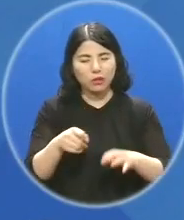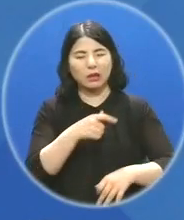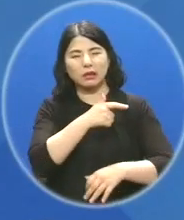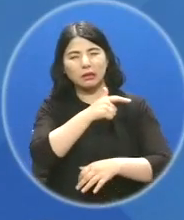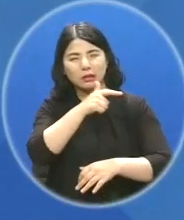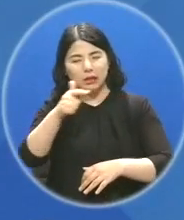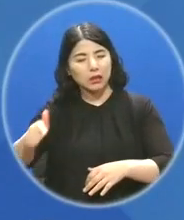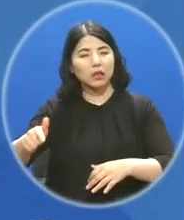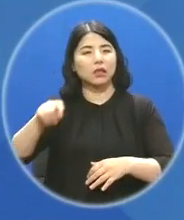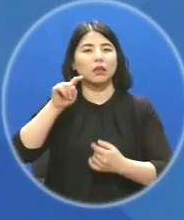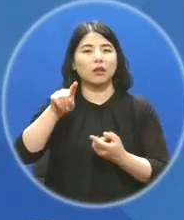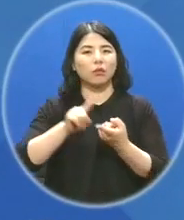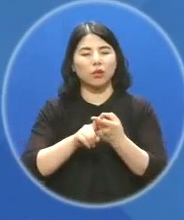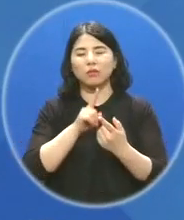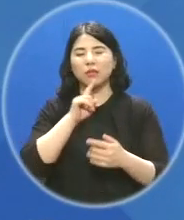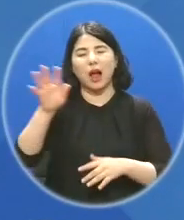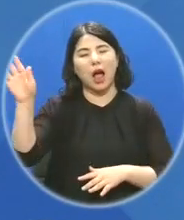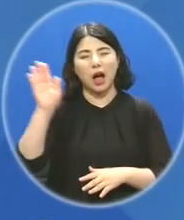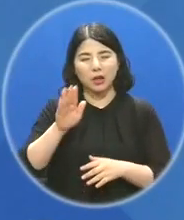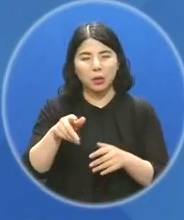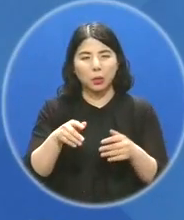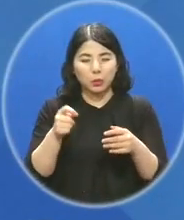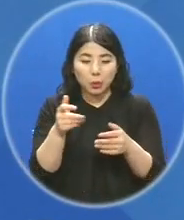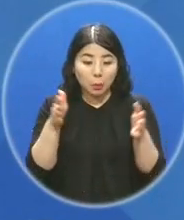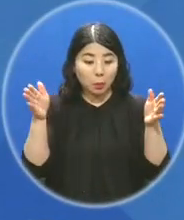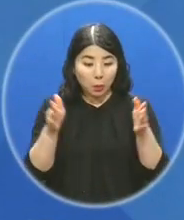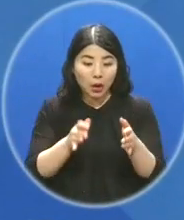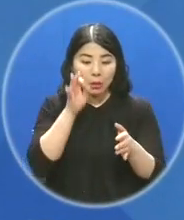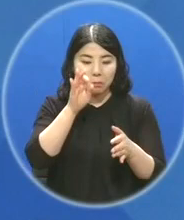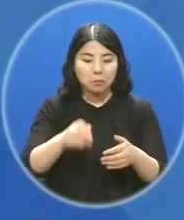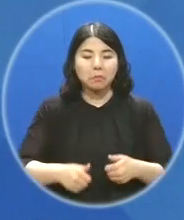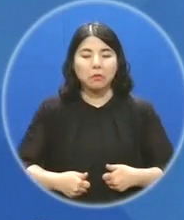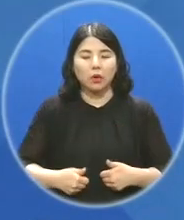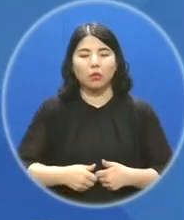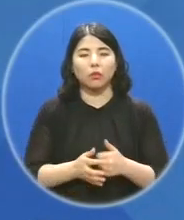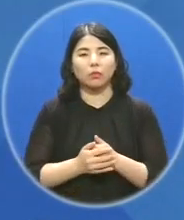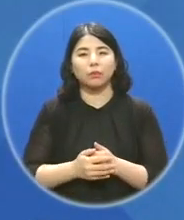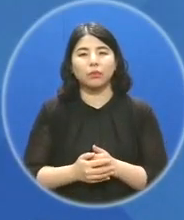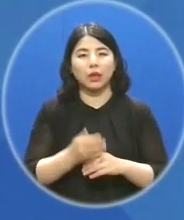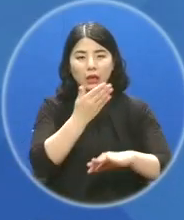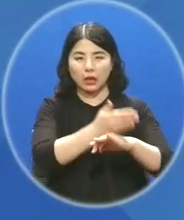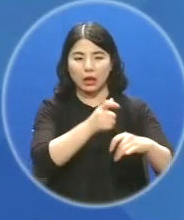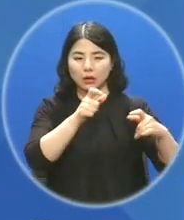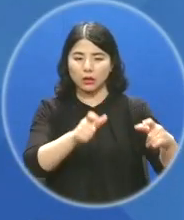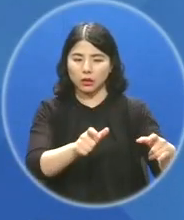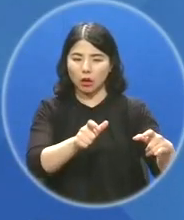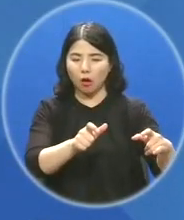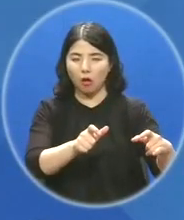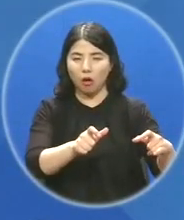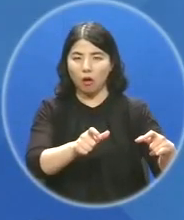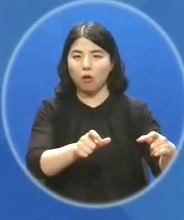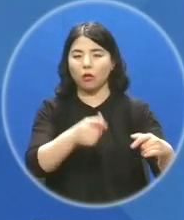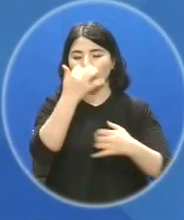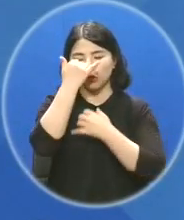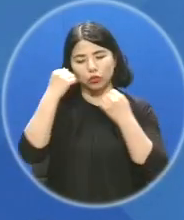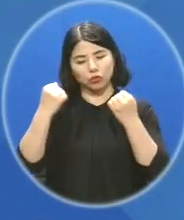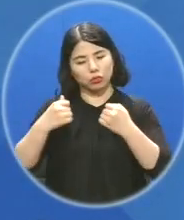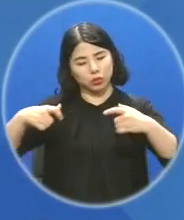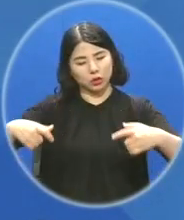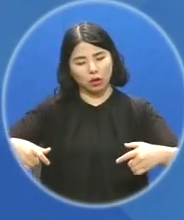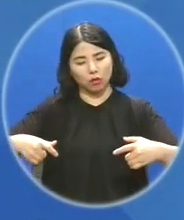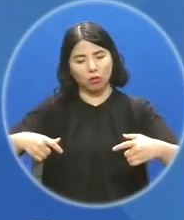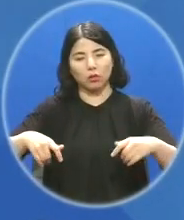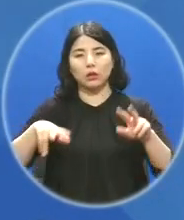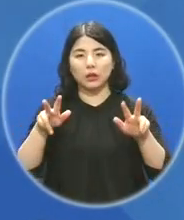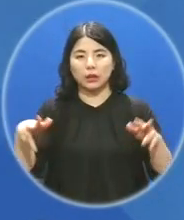큰 거시적인 것은 없어 좀 촘촘하게 이제 봐야 되는데 다른 지역하고 충청 지역하고